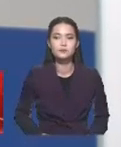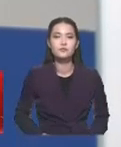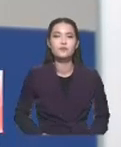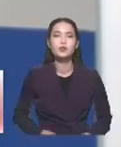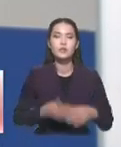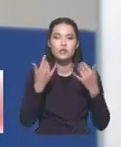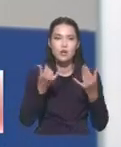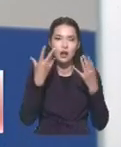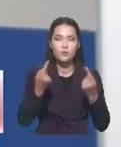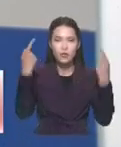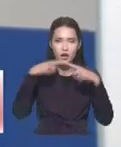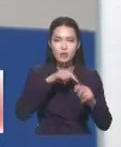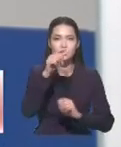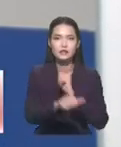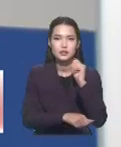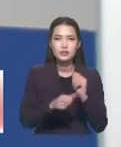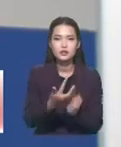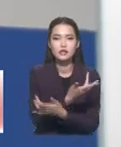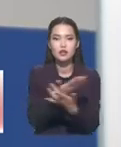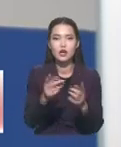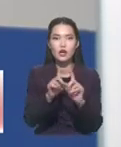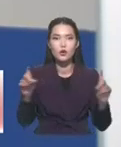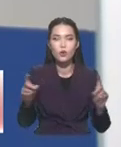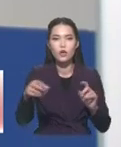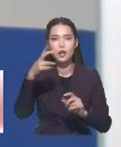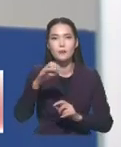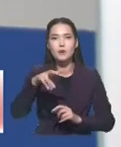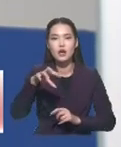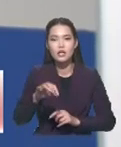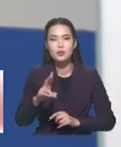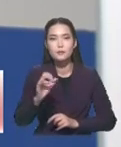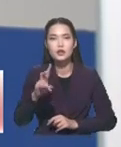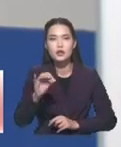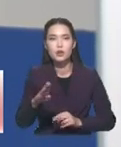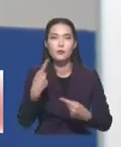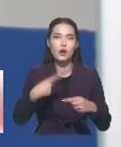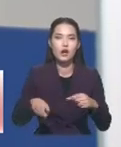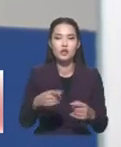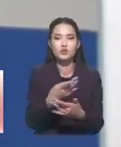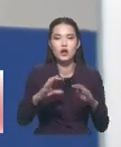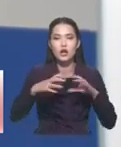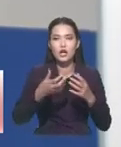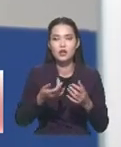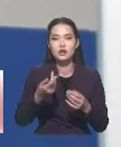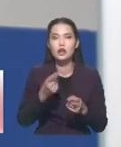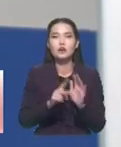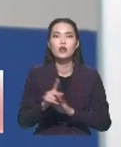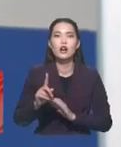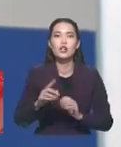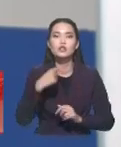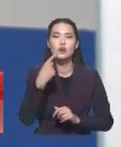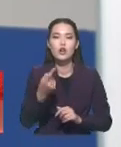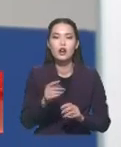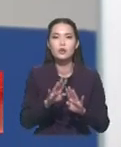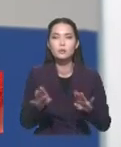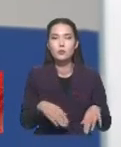Помимо материально-технического оснащения, школы Бином отличаются тем, что мы используем зарубежный опыт. К примеру, в начальных классах применяем опыт